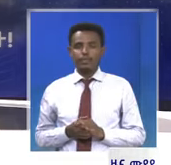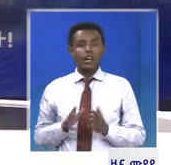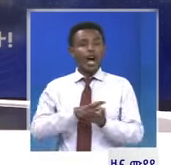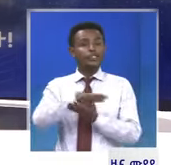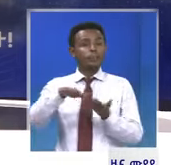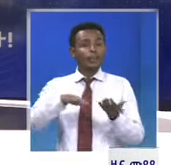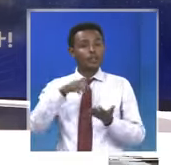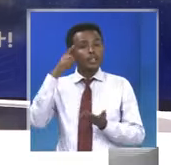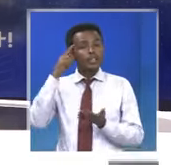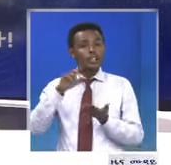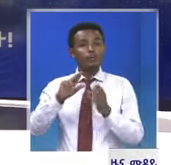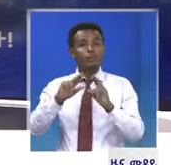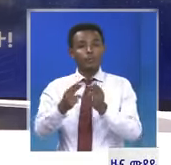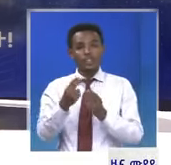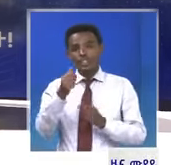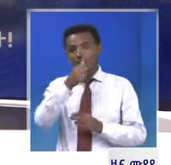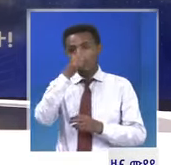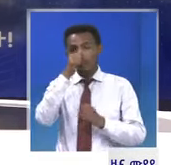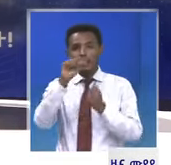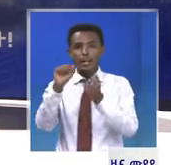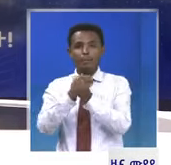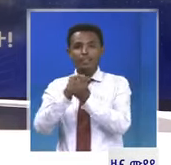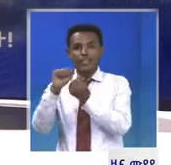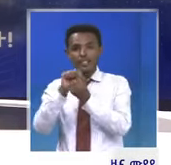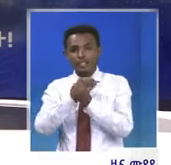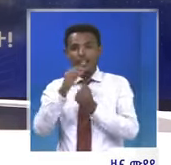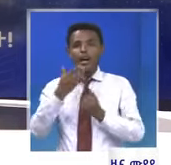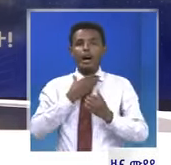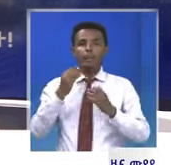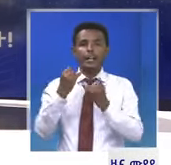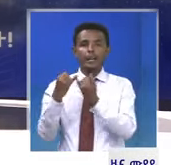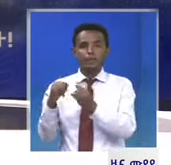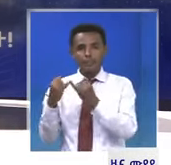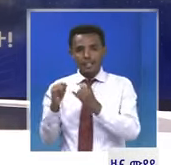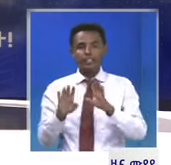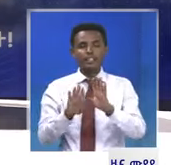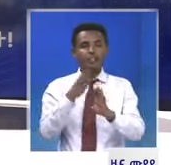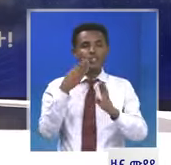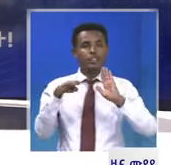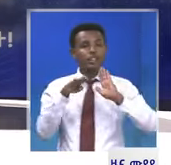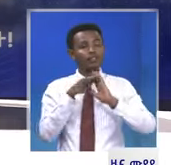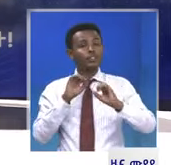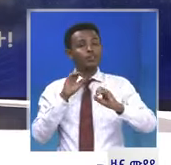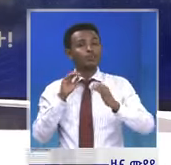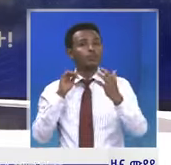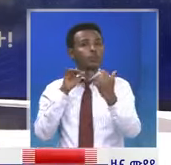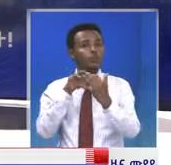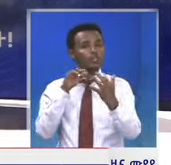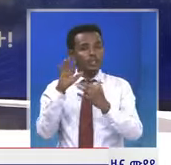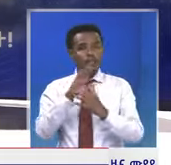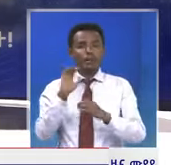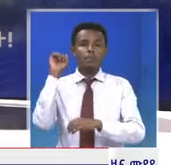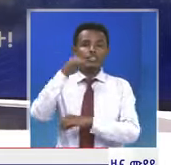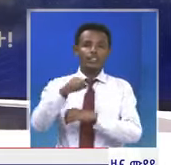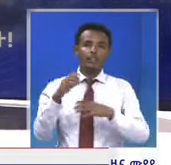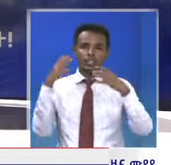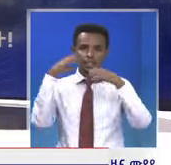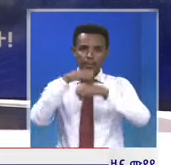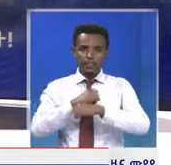አሸባሪው የትግራይ ቡድን ኢትዮጵያን ለማፍረስና አማራን ለመበታተን የከፈተውን የውክልና ጦርነት ባሸናፊነት